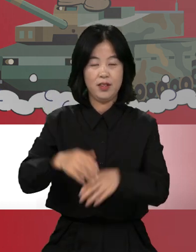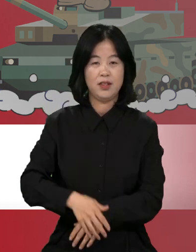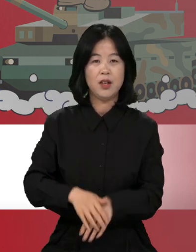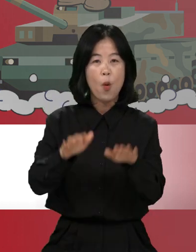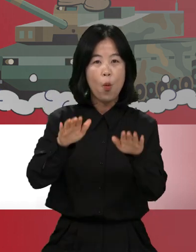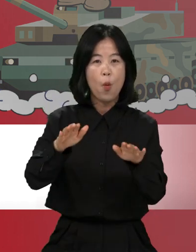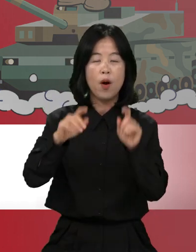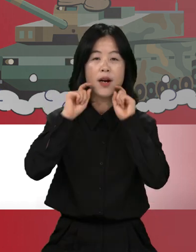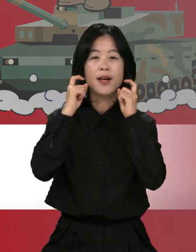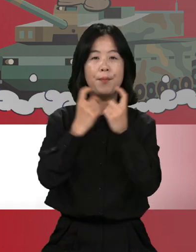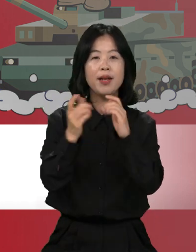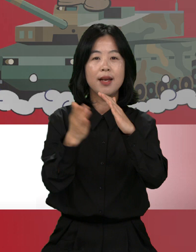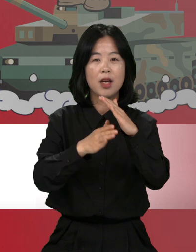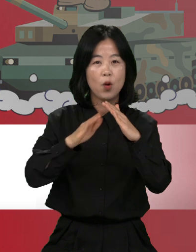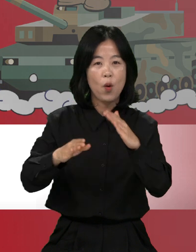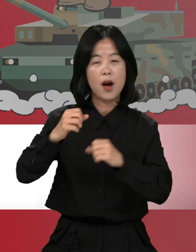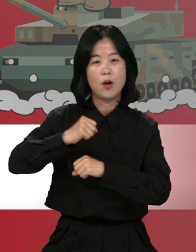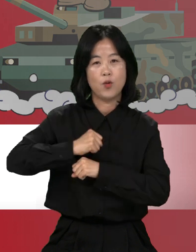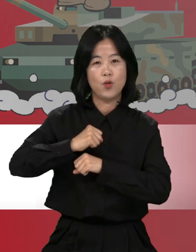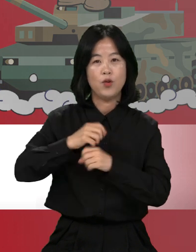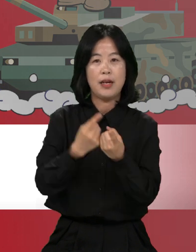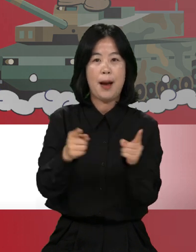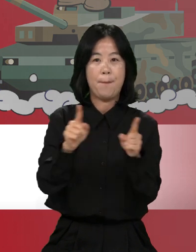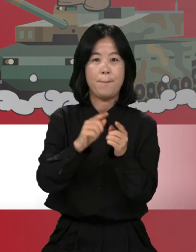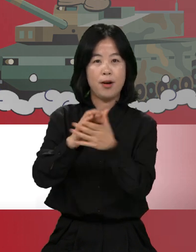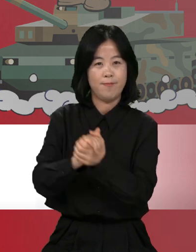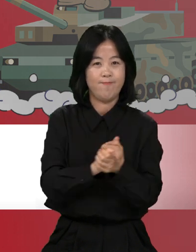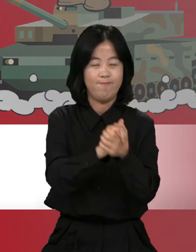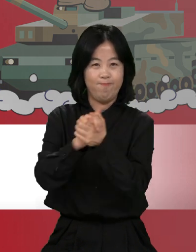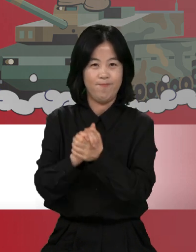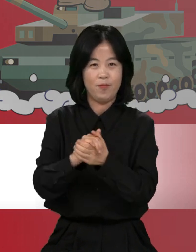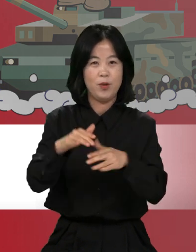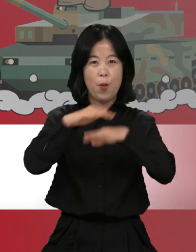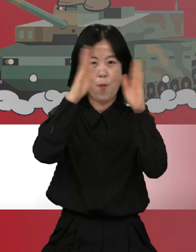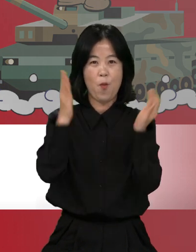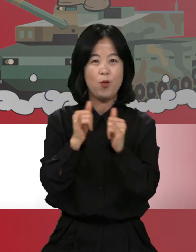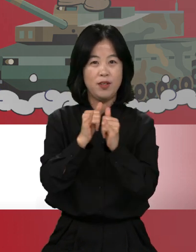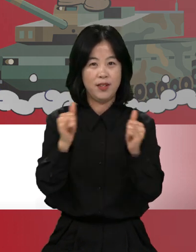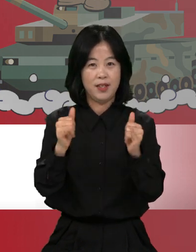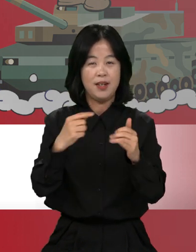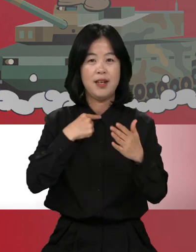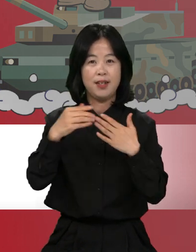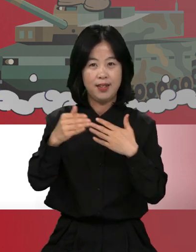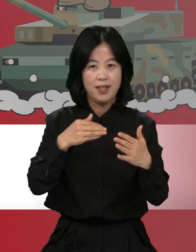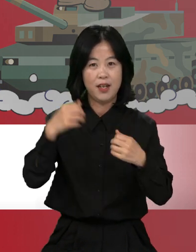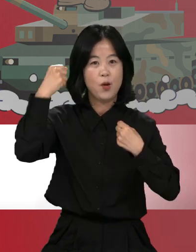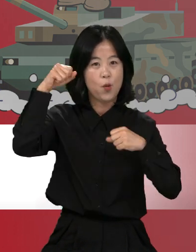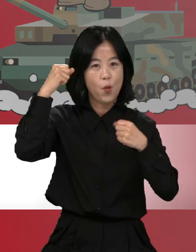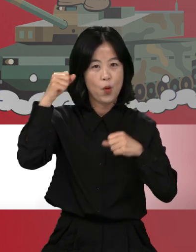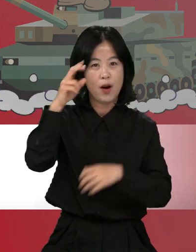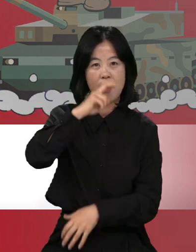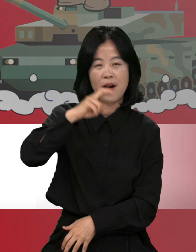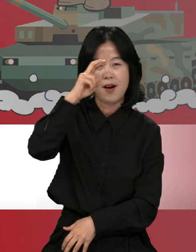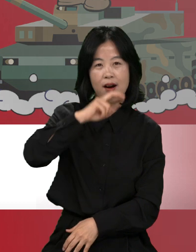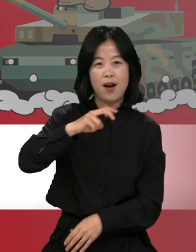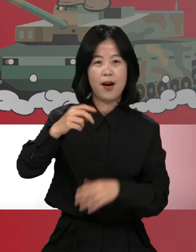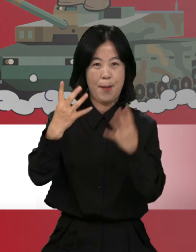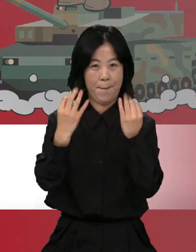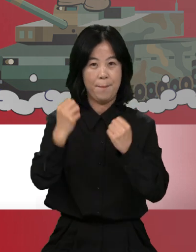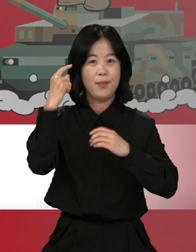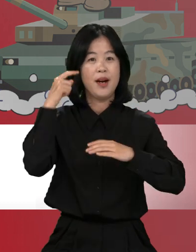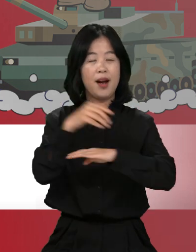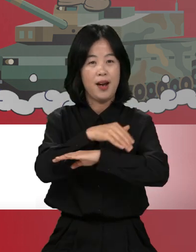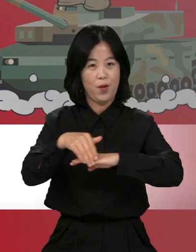해병대 문화축제가 열리는데요. 올해 축제는 민관군이 함께하는 화합의 장으로 누구나 즐길 수 있는 체험 및